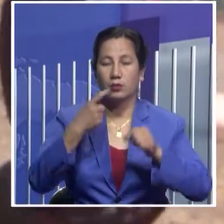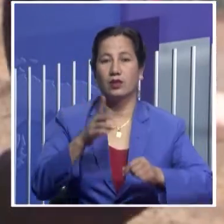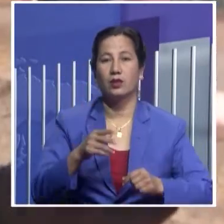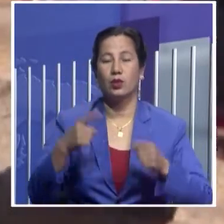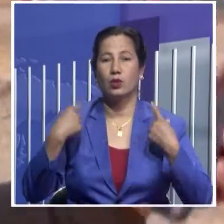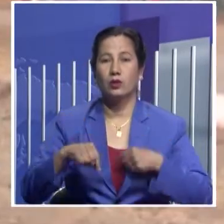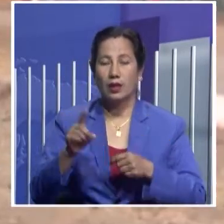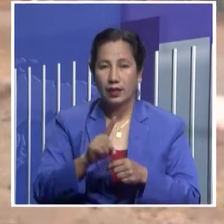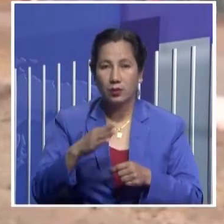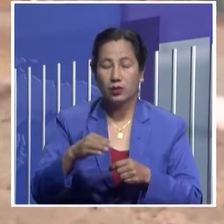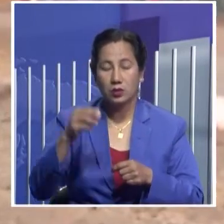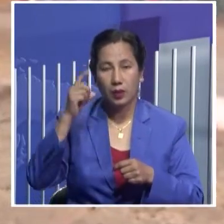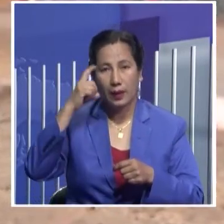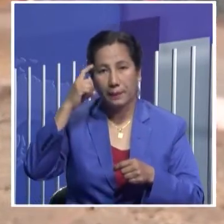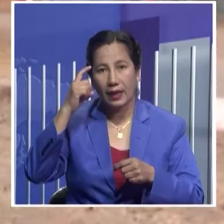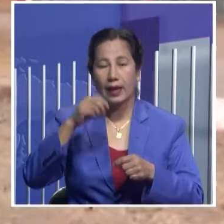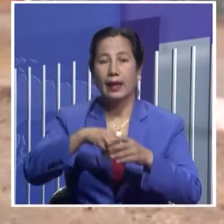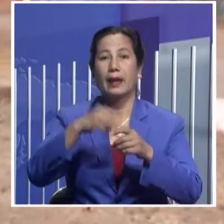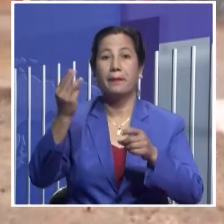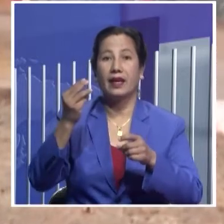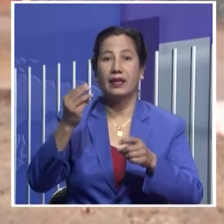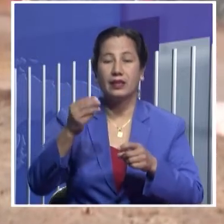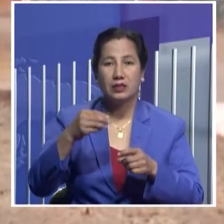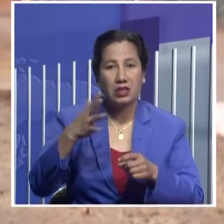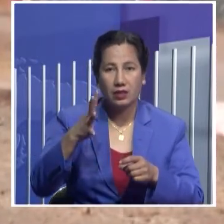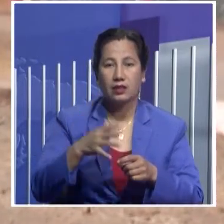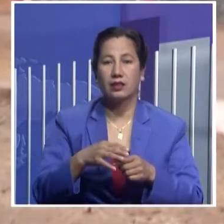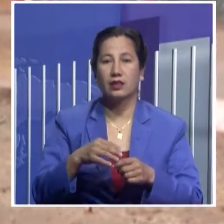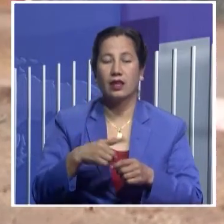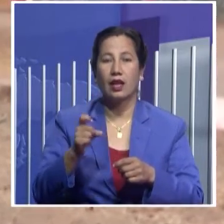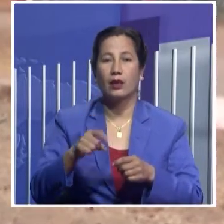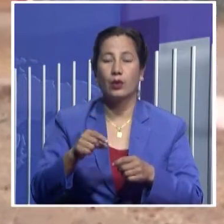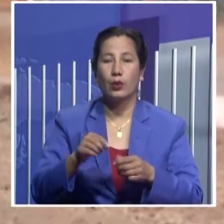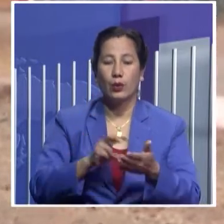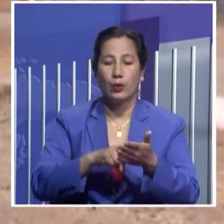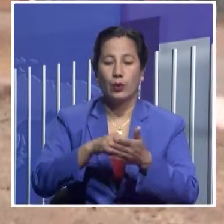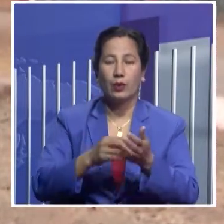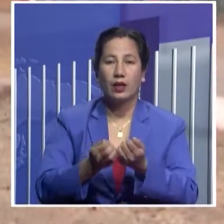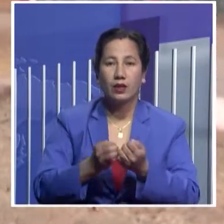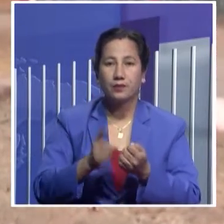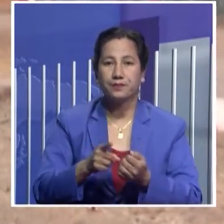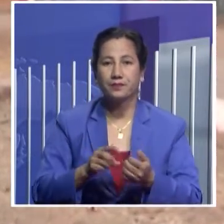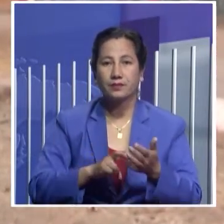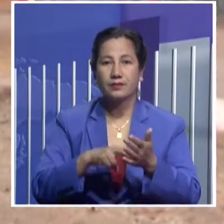उसको माइन्ड कन्सन्ट्रेट बाहिर आफ्नो दिमागभन्दा बाहिर जान नदिनेलाई हामी योगा गराउँछौँ। योगा चाहिँ